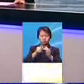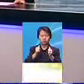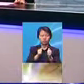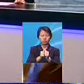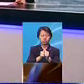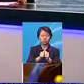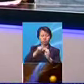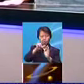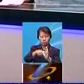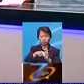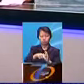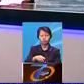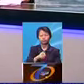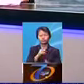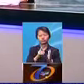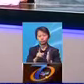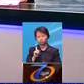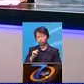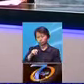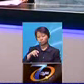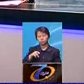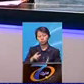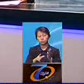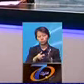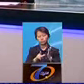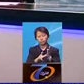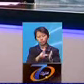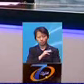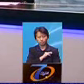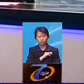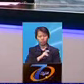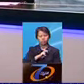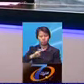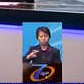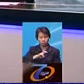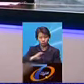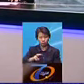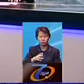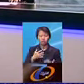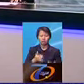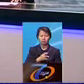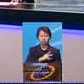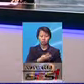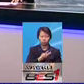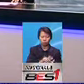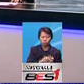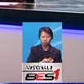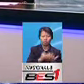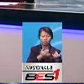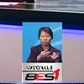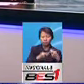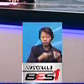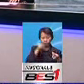Demerik tidak lama lagi. Dan menurut Timbalan Menteri Pengangkutan Dato' Abdul Aziz Kaprawi, ketika ini Kementerian Kewangan masih dalam